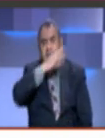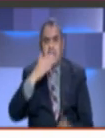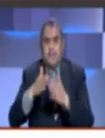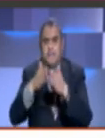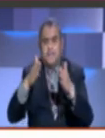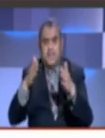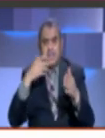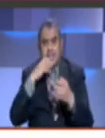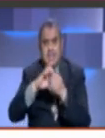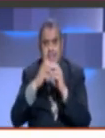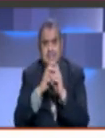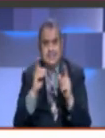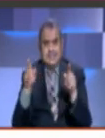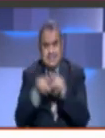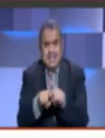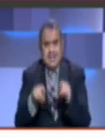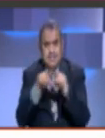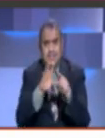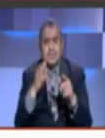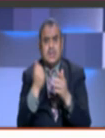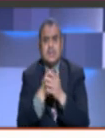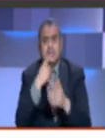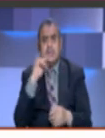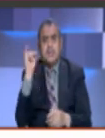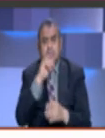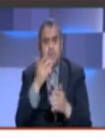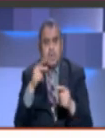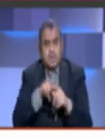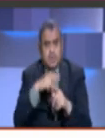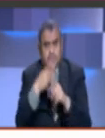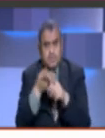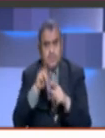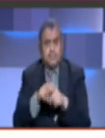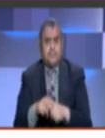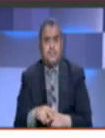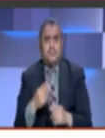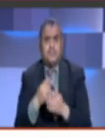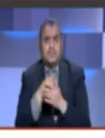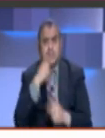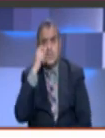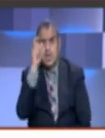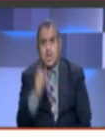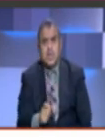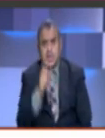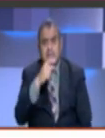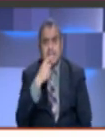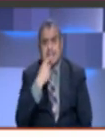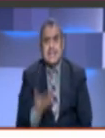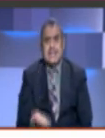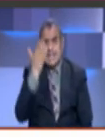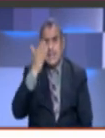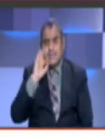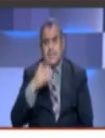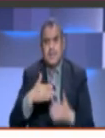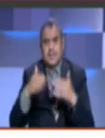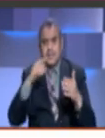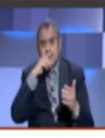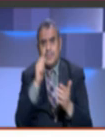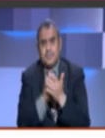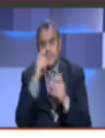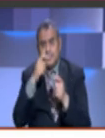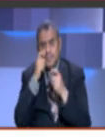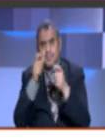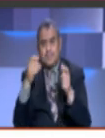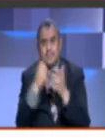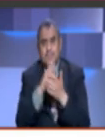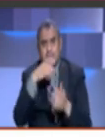البدني والمكاني هام جدا، بالاضافه انه الاشخاص خاصه كبار السن والسيدات الحوامل ومن